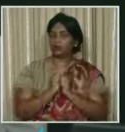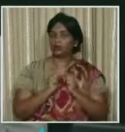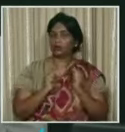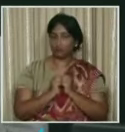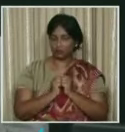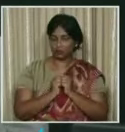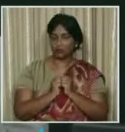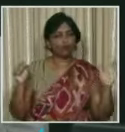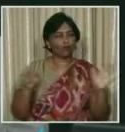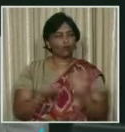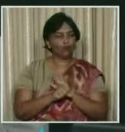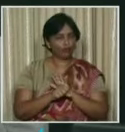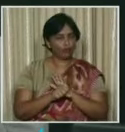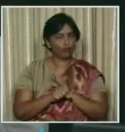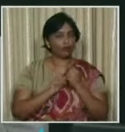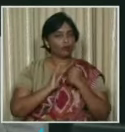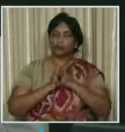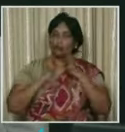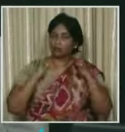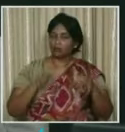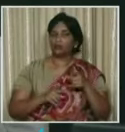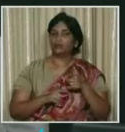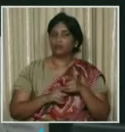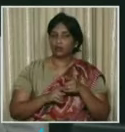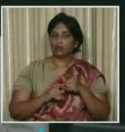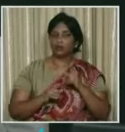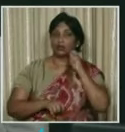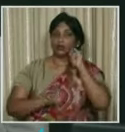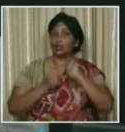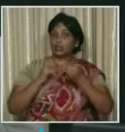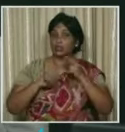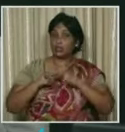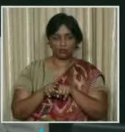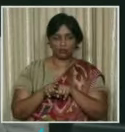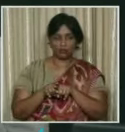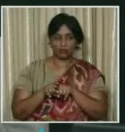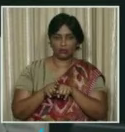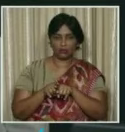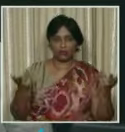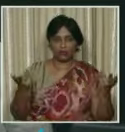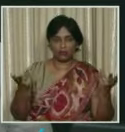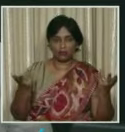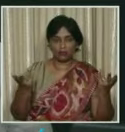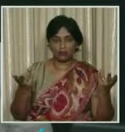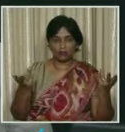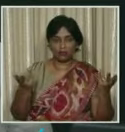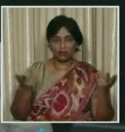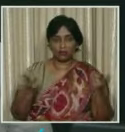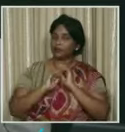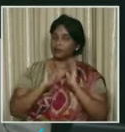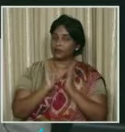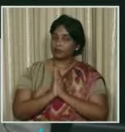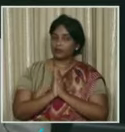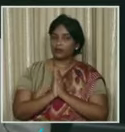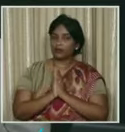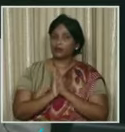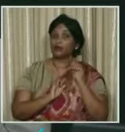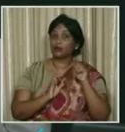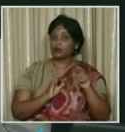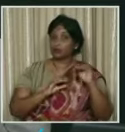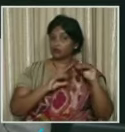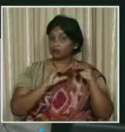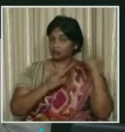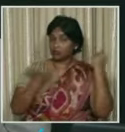ඒකේ සම්පූර්ණ ගෞරවය ආයුත්තේ අපේ නිලධාරීන්ට සහ විශේෂයෙන්ම අපේ ස්ටේට් මිනිස්ටර්ට. පොලිමුත් නැති කරලා තියෙනවා. එතනට එන